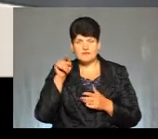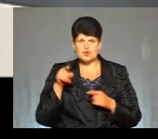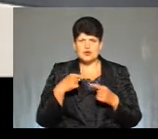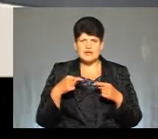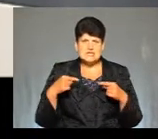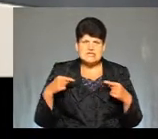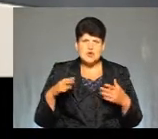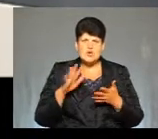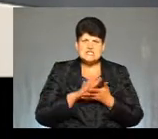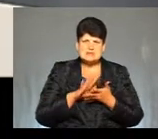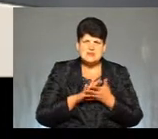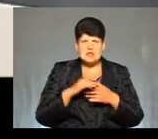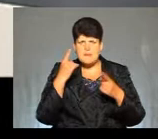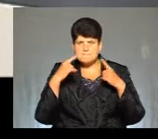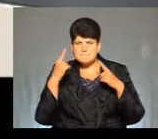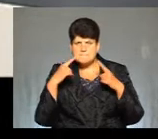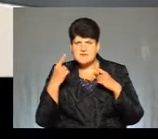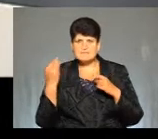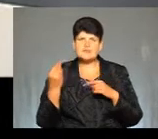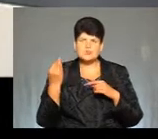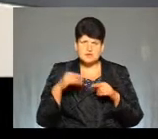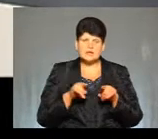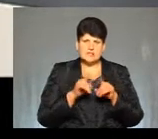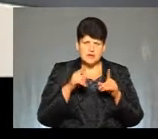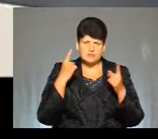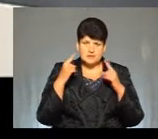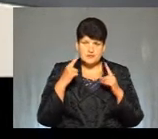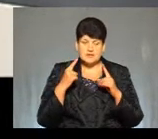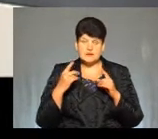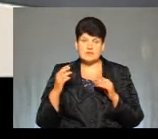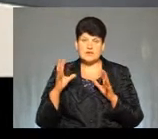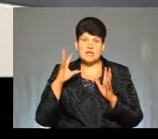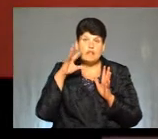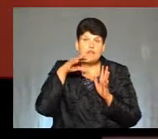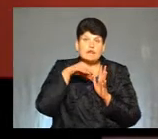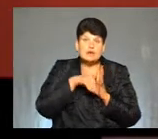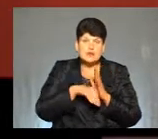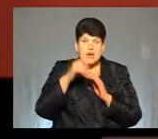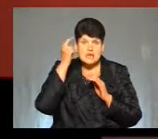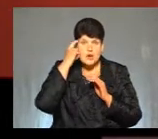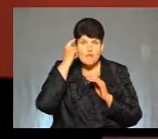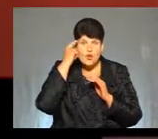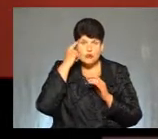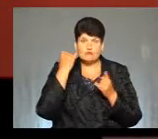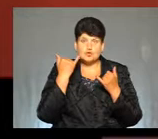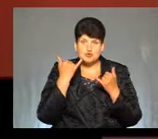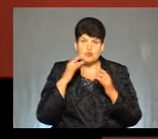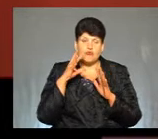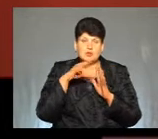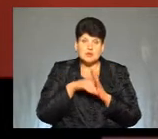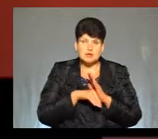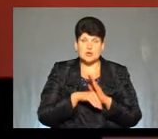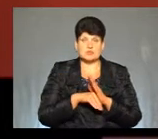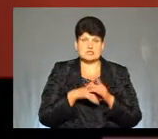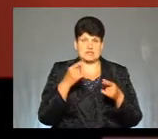сміття міфів, в тому числі і історичних міфів, які заклалися в голову, які закладаються сьогодні з телевізора,